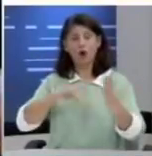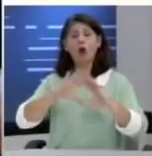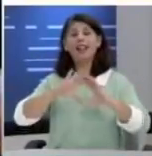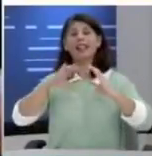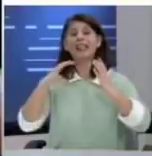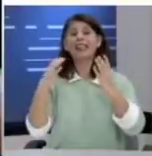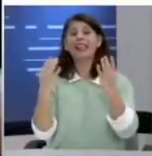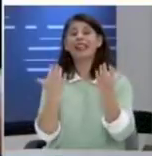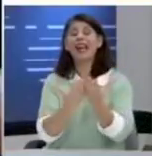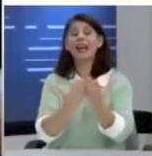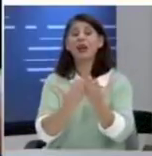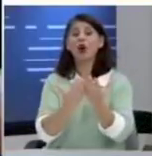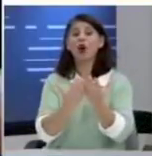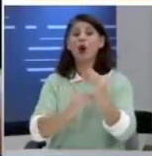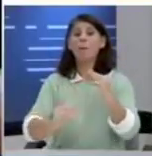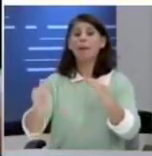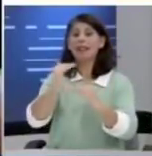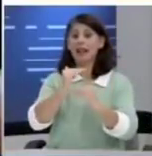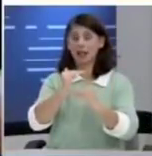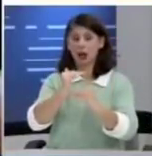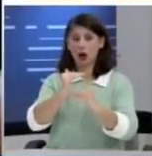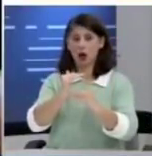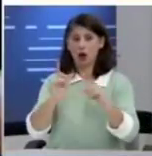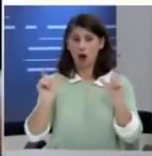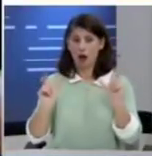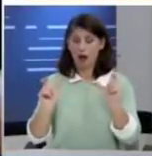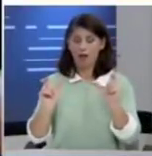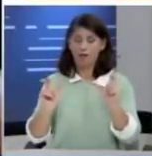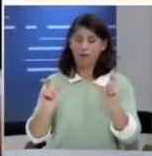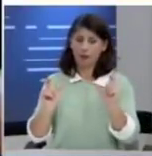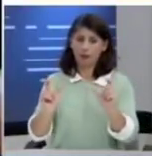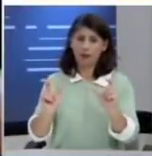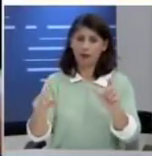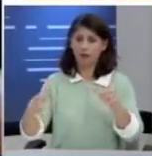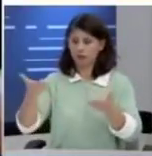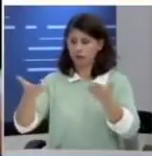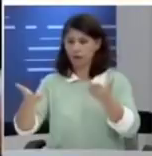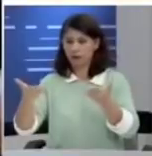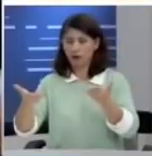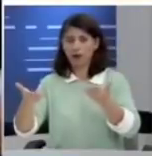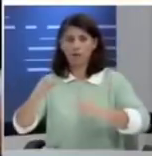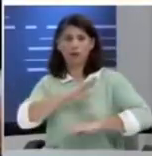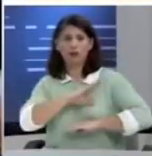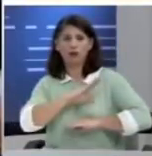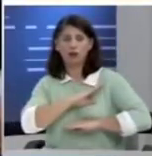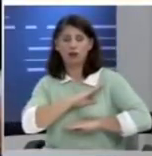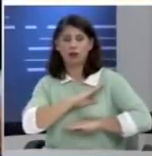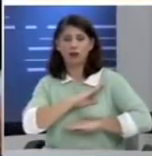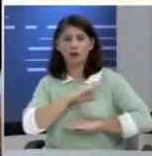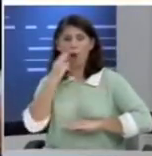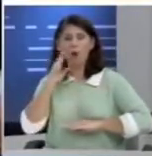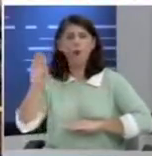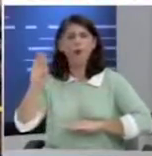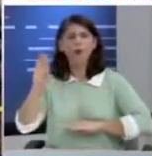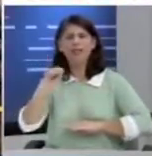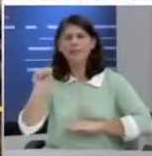Ενόπλων Δυνάμεων, τον Βαγγέλη Αποστολάκη, με τον στρατηγό της Χούντας Σπανδυδάκη. Και